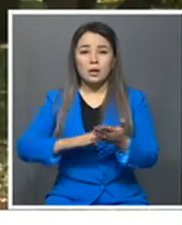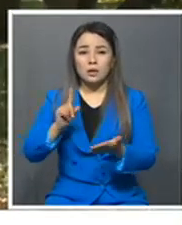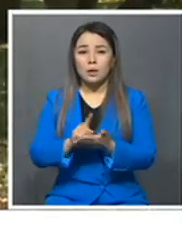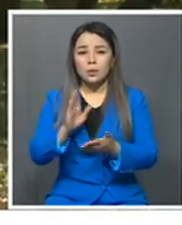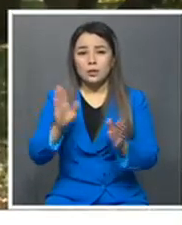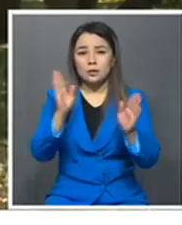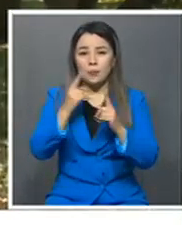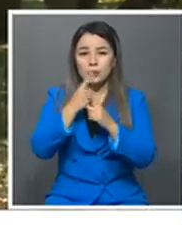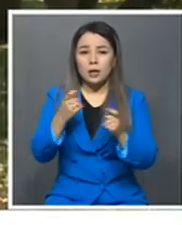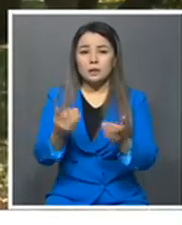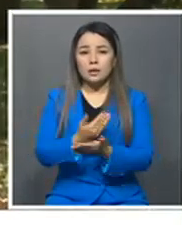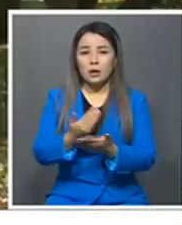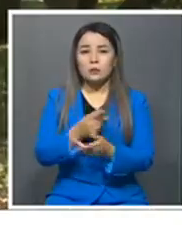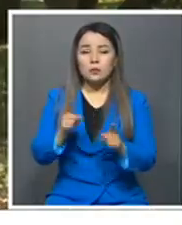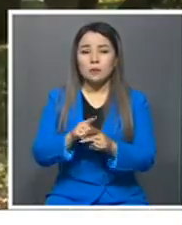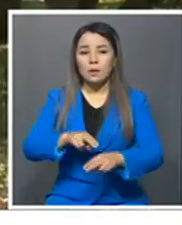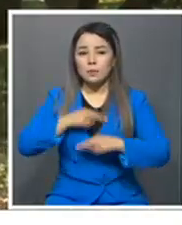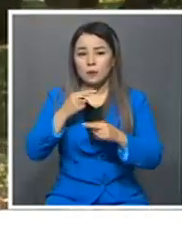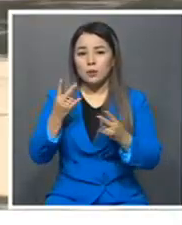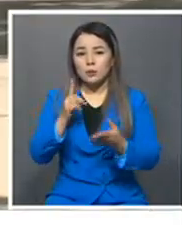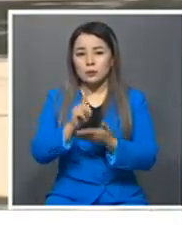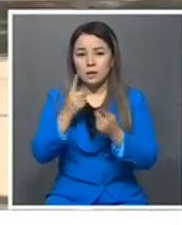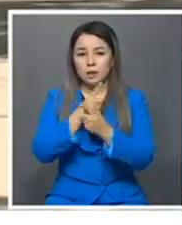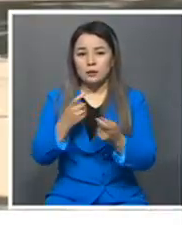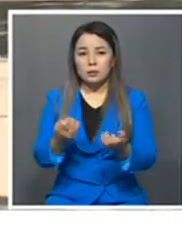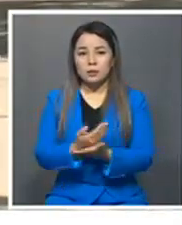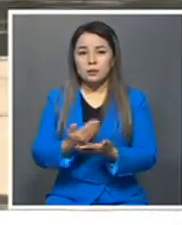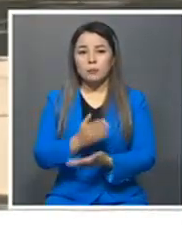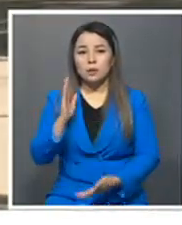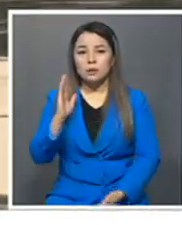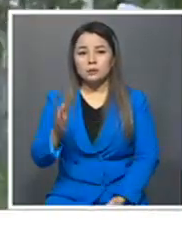мамандар табиғат аясында шыққанда сақ болу керектігін ескертеді.